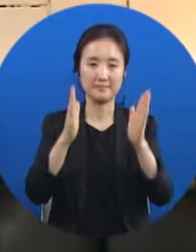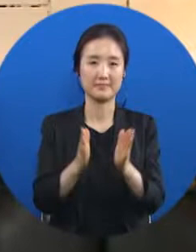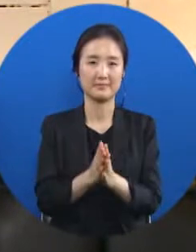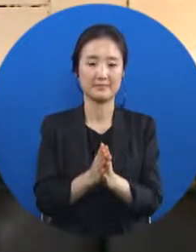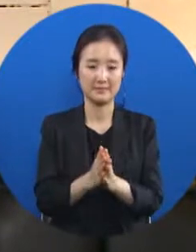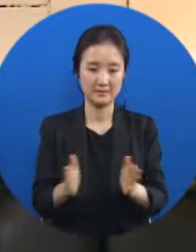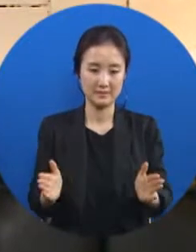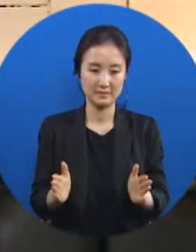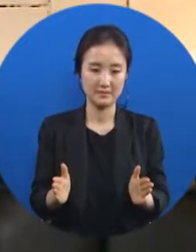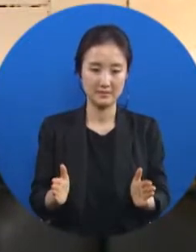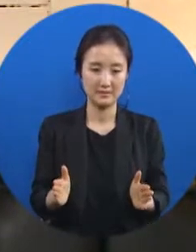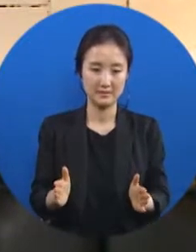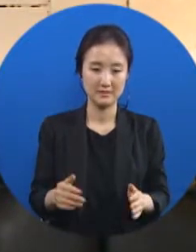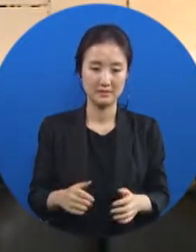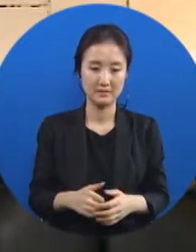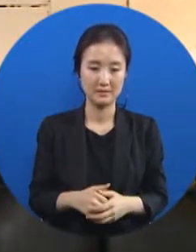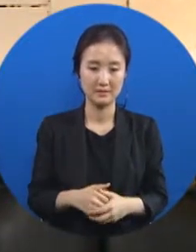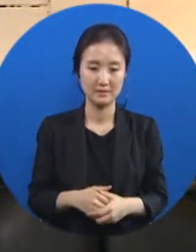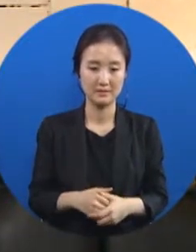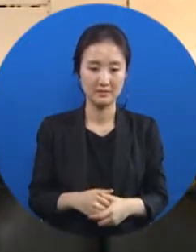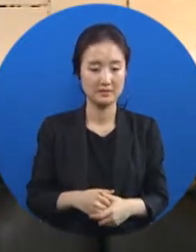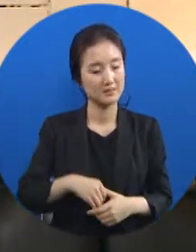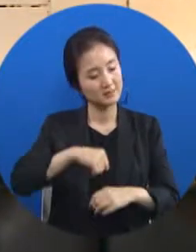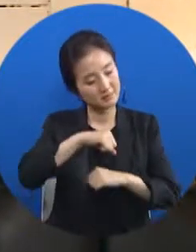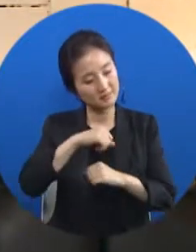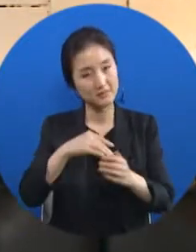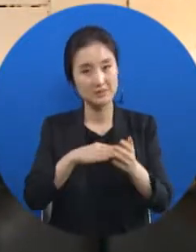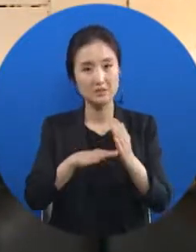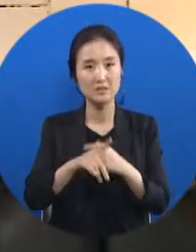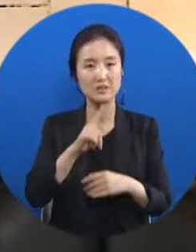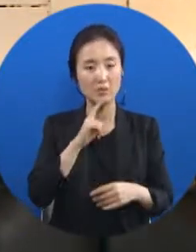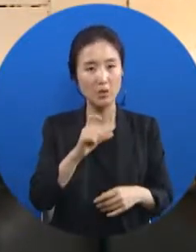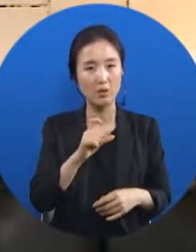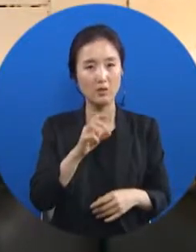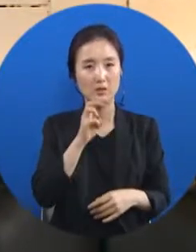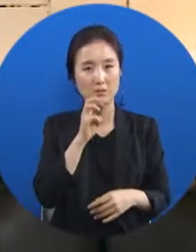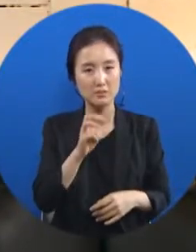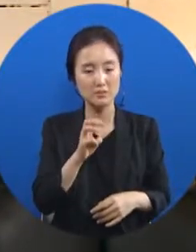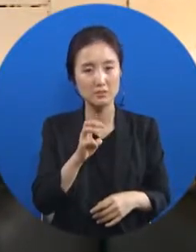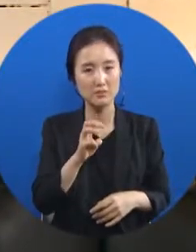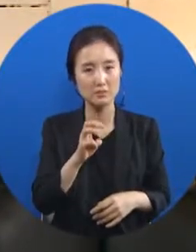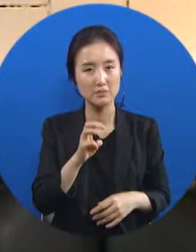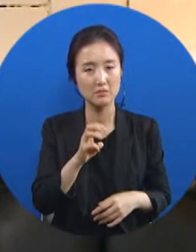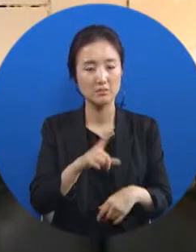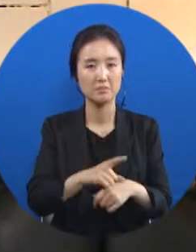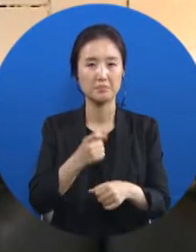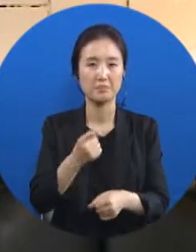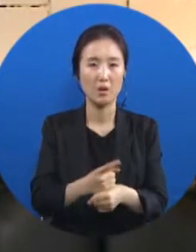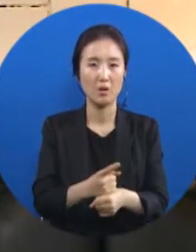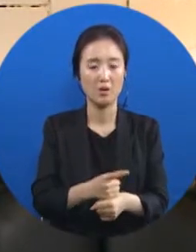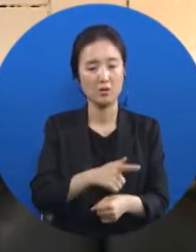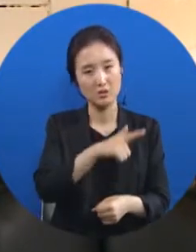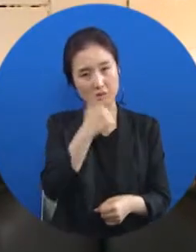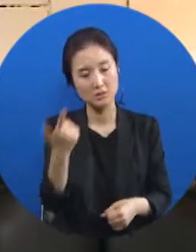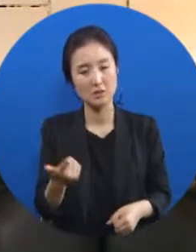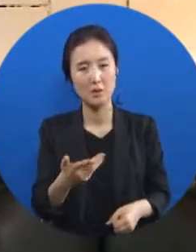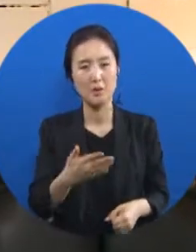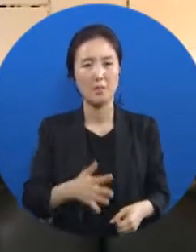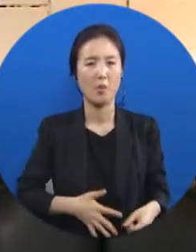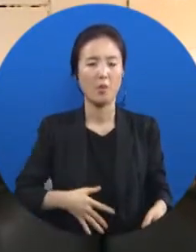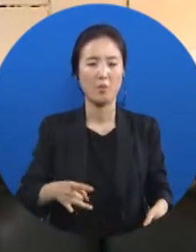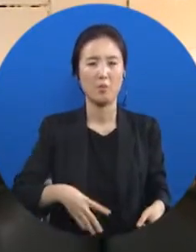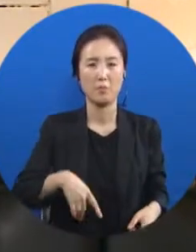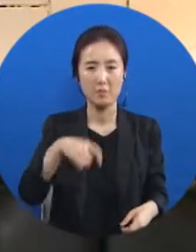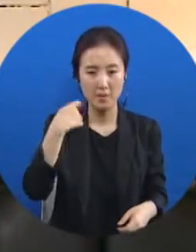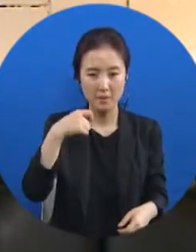일어나서 공부해야지 하면은 30분 1시간 가고 일어나면 저녁 시간 배고프고 집에 갔다 와서